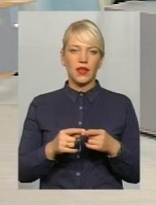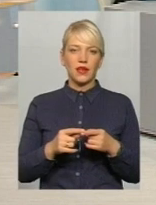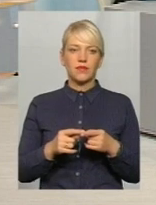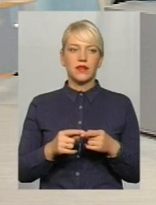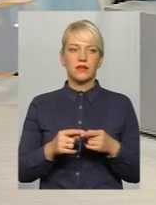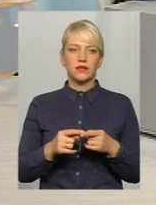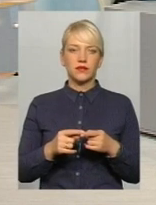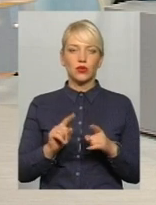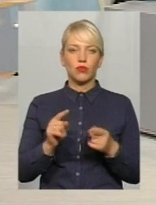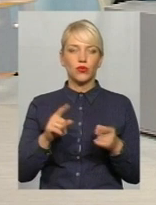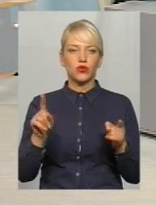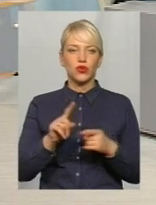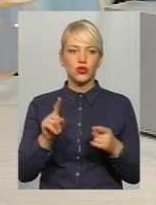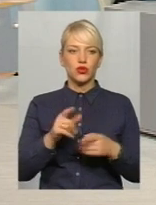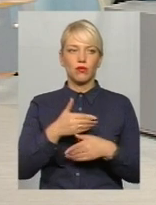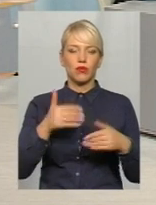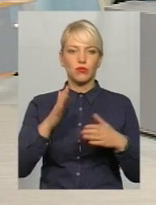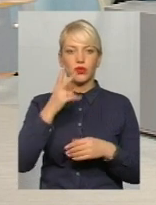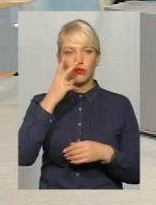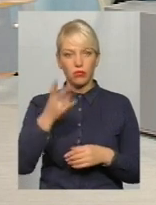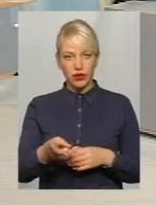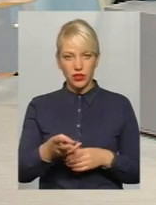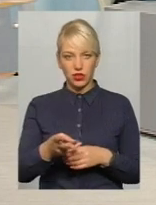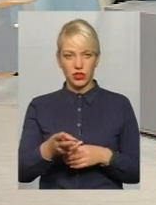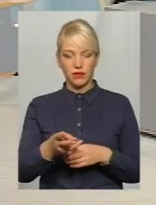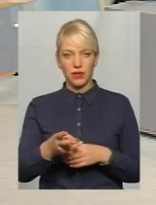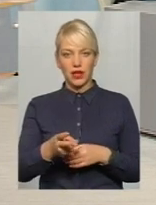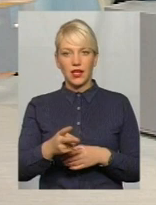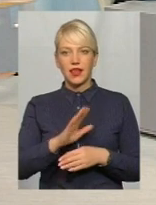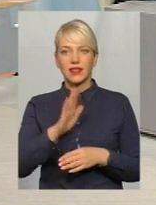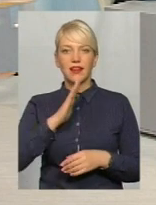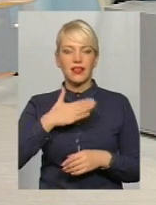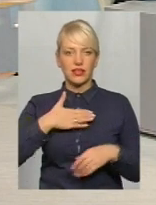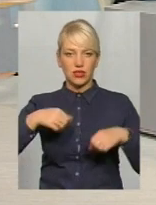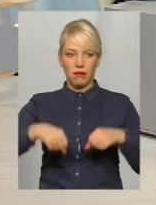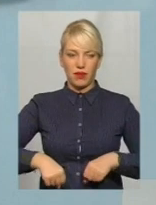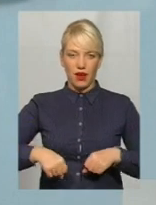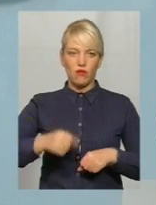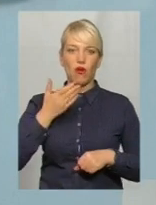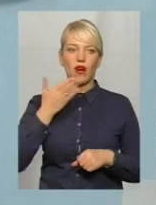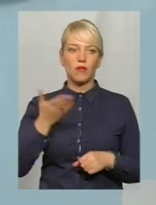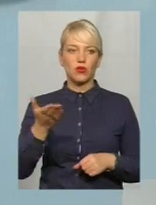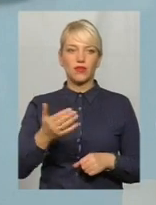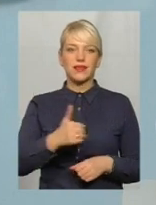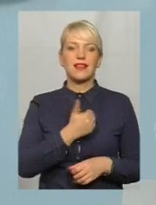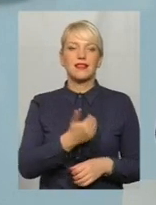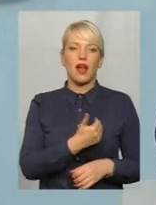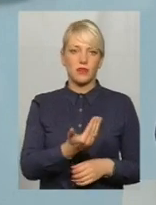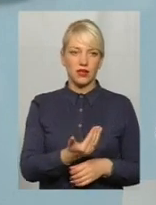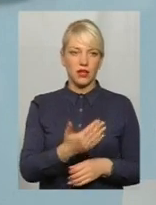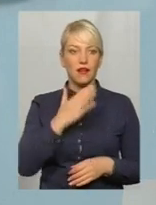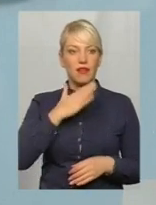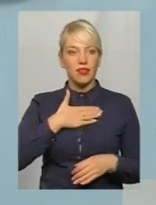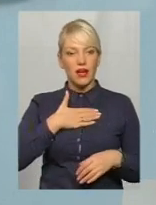поперед батька, тому що ми будемо бачити, не наше право коментувати наміри, наше право